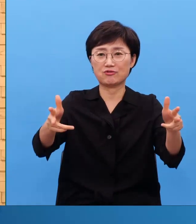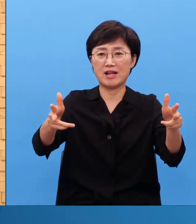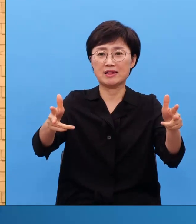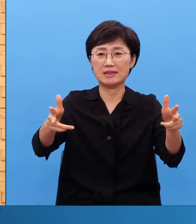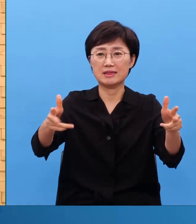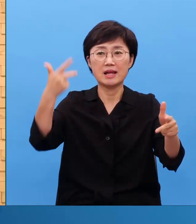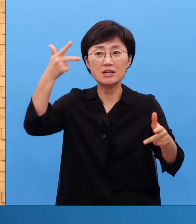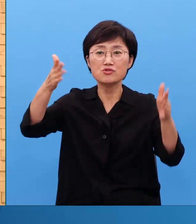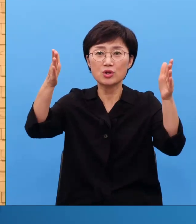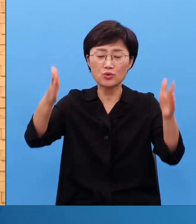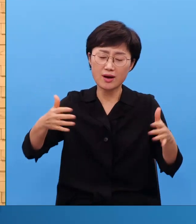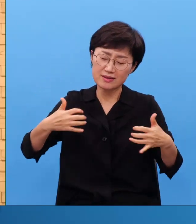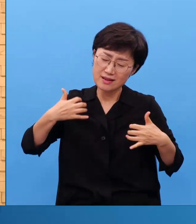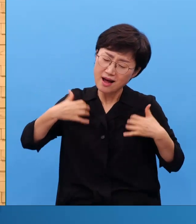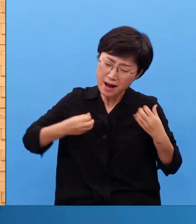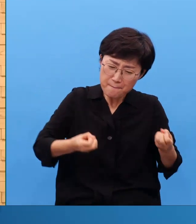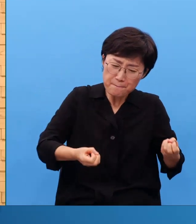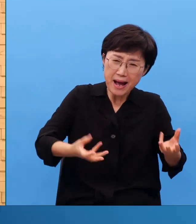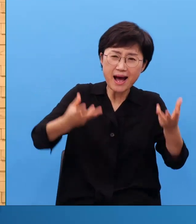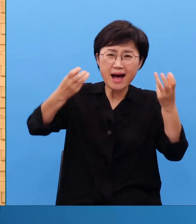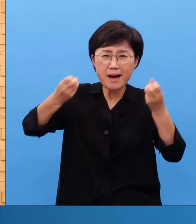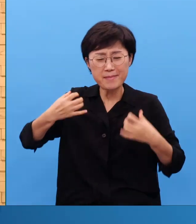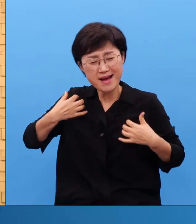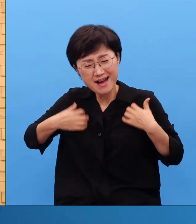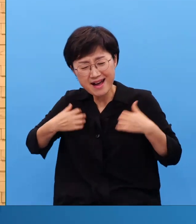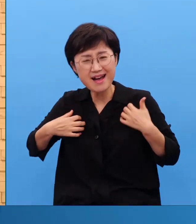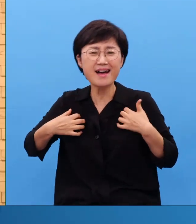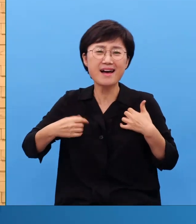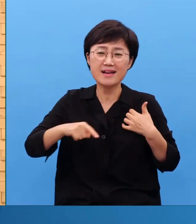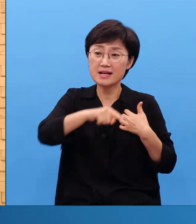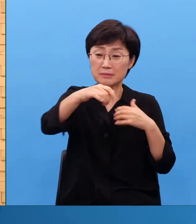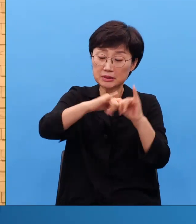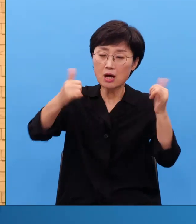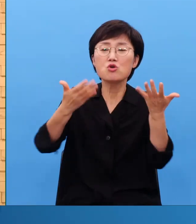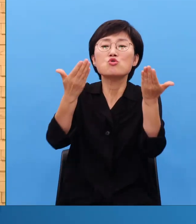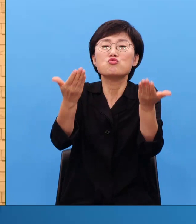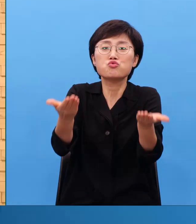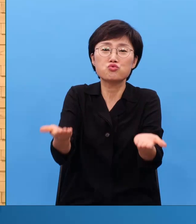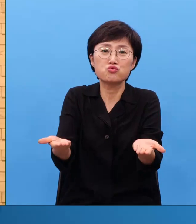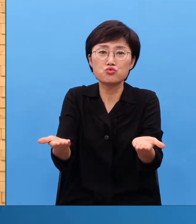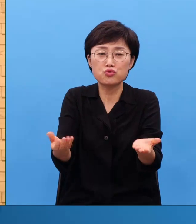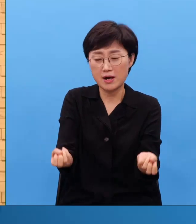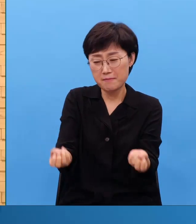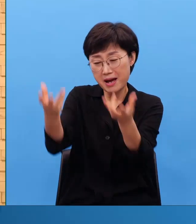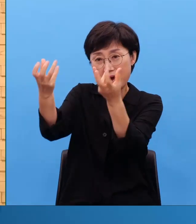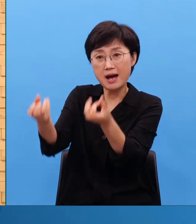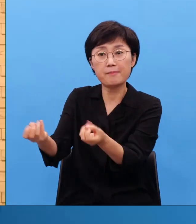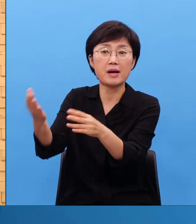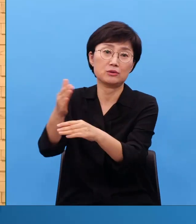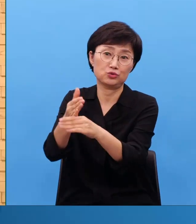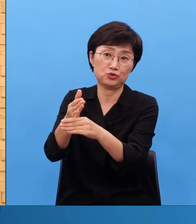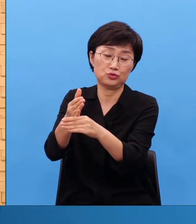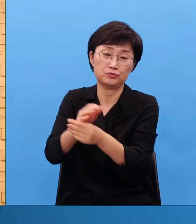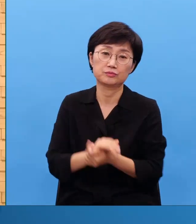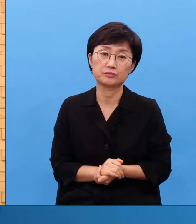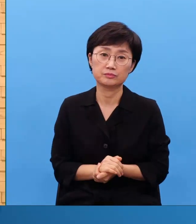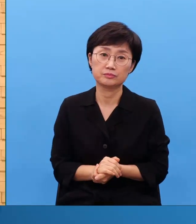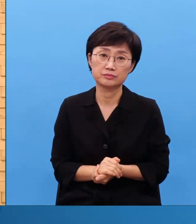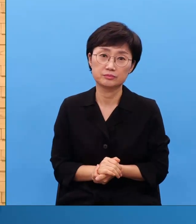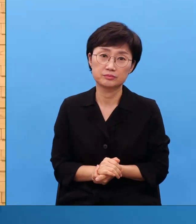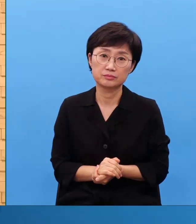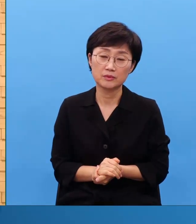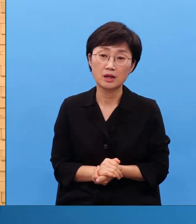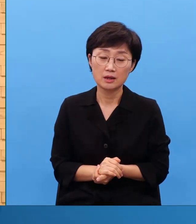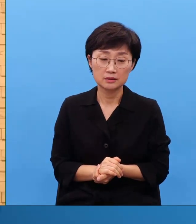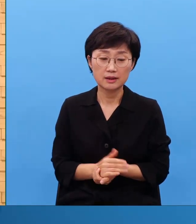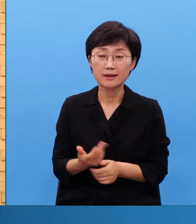Day. 완전 미국의 그냥 명절이에요. It's a huge holiday for the Americans. 우리 그때마다 이때마다 우리 미국 집회를